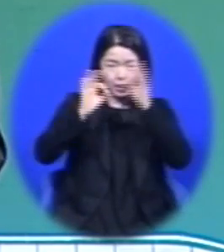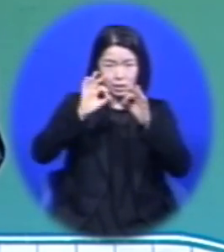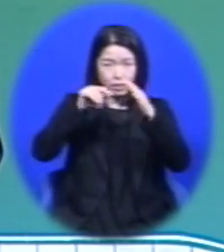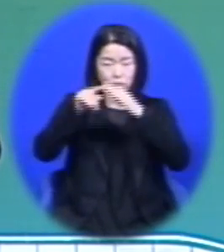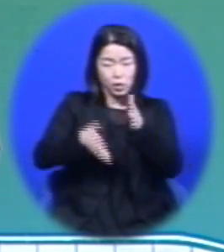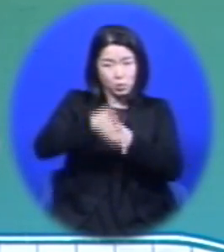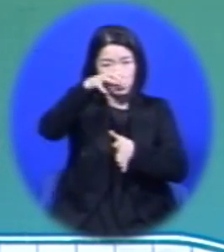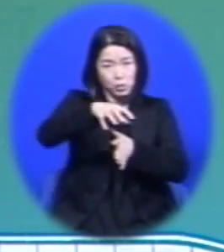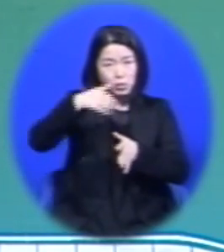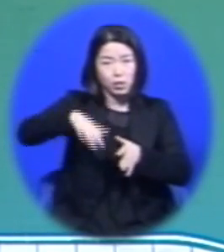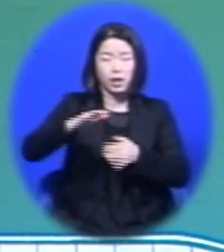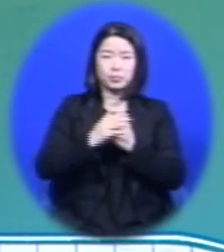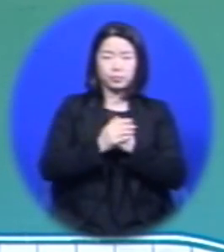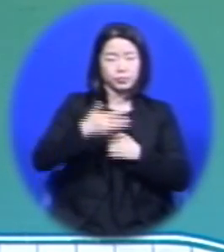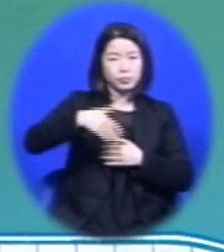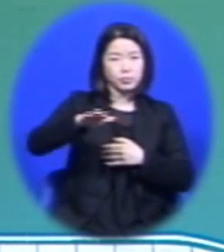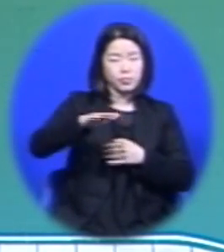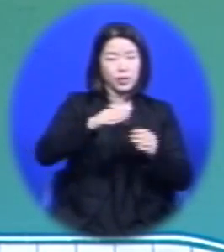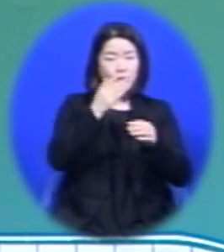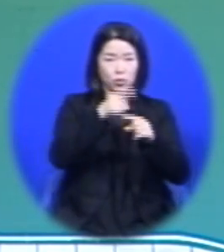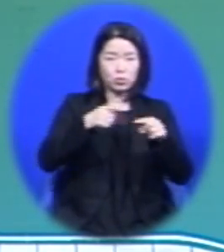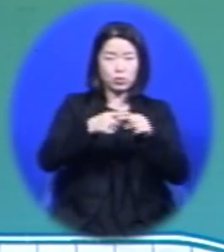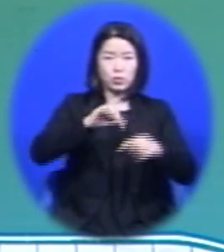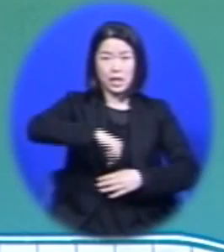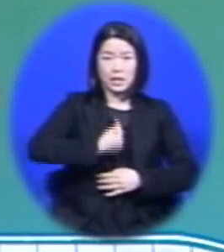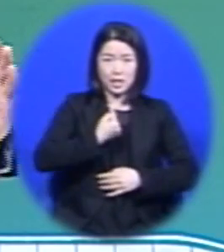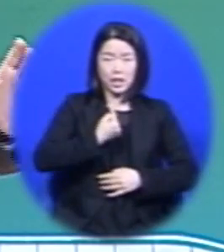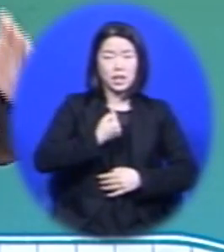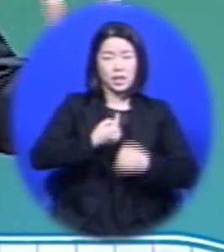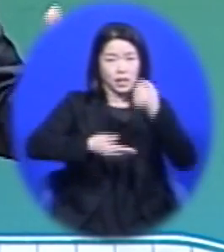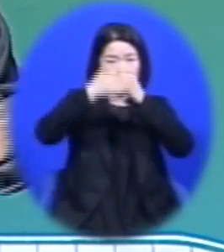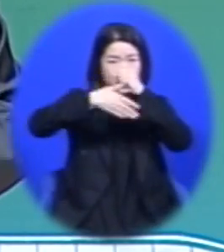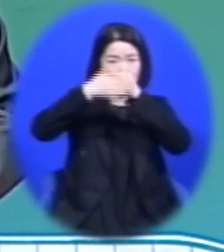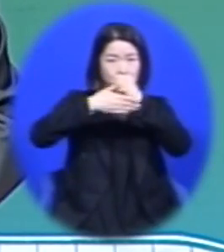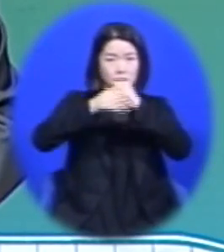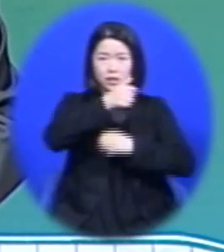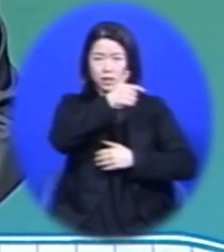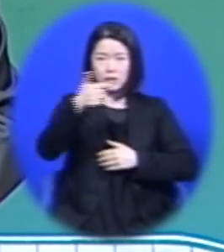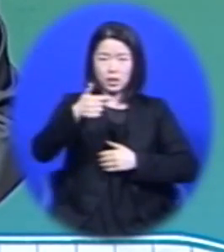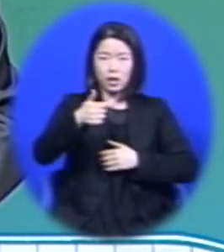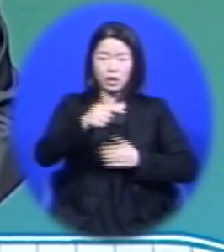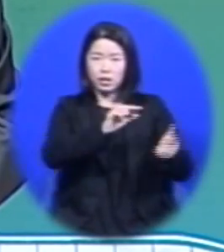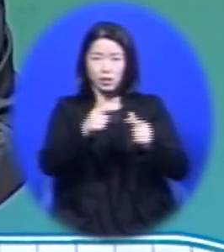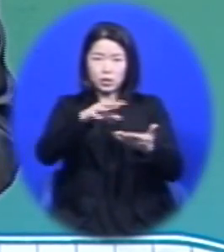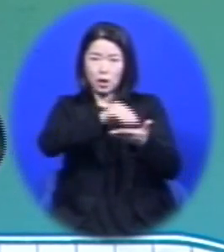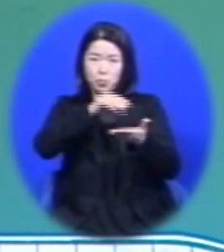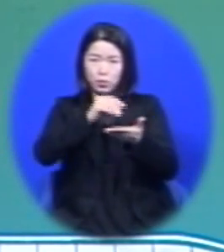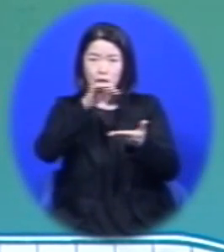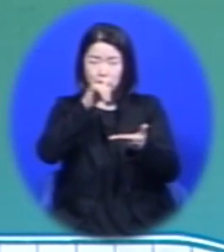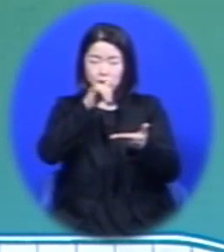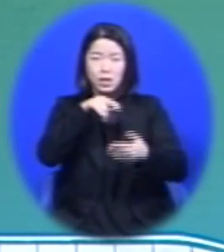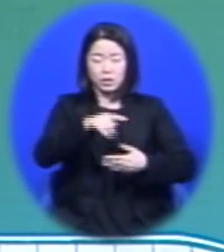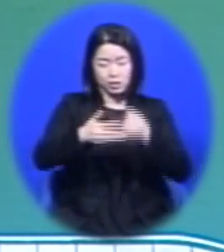갑니다. 가면서 사진관에 들러서 자기 사진을 확대 복사를 여러 장을 했습니다. 그